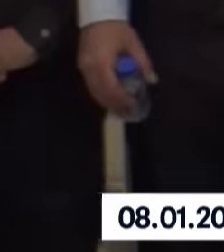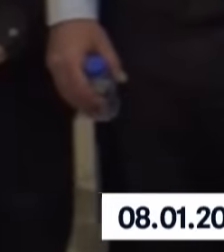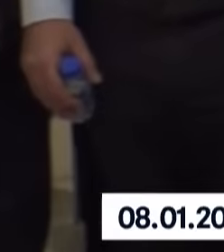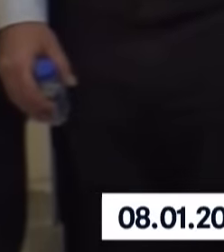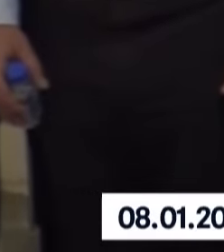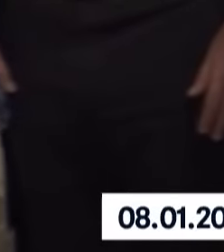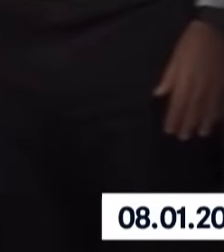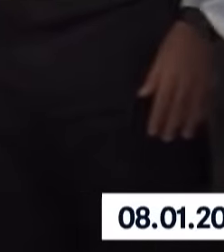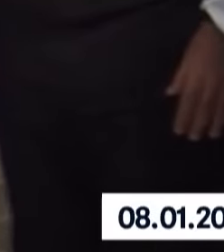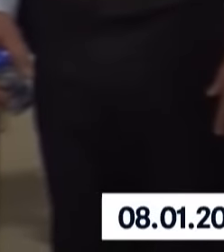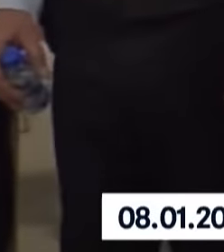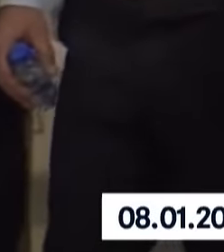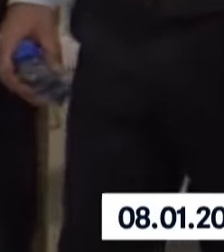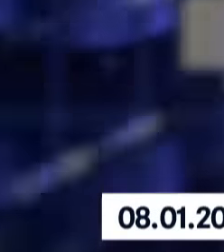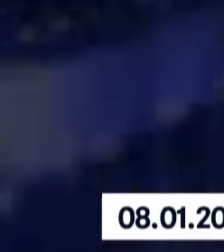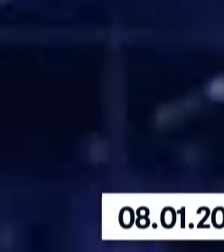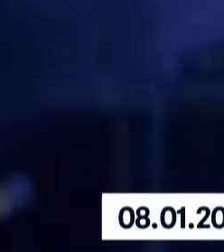השבת.